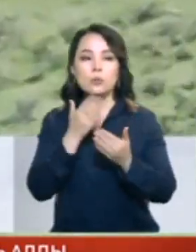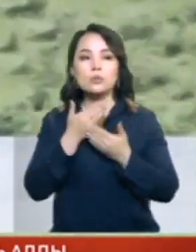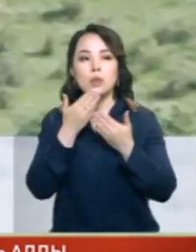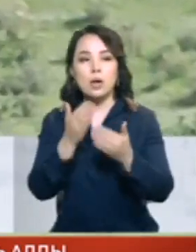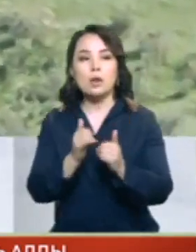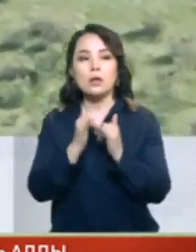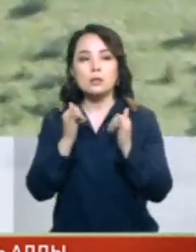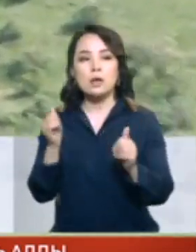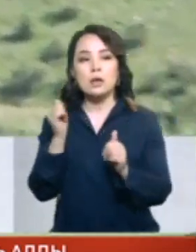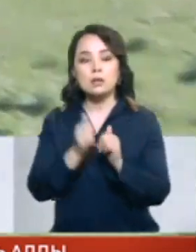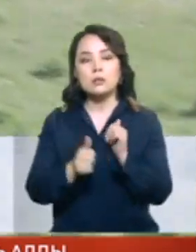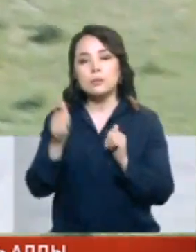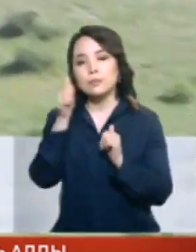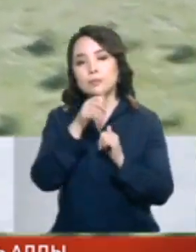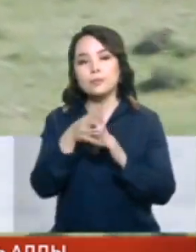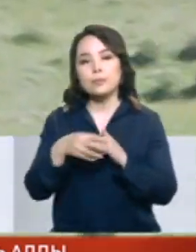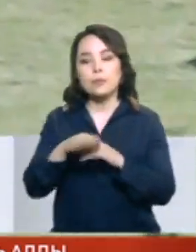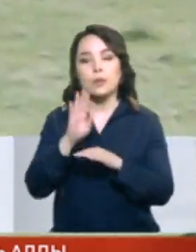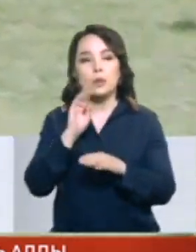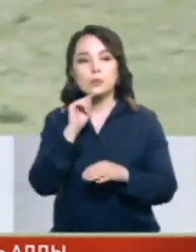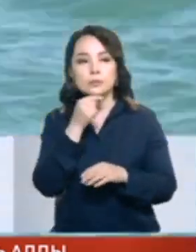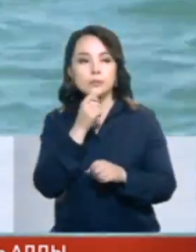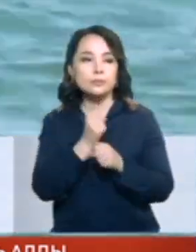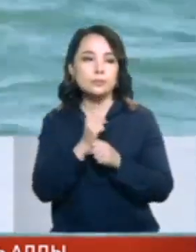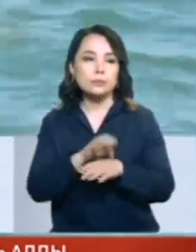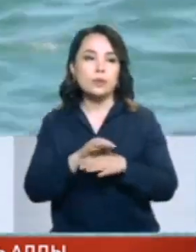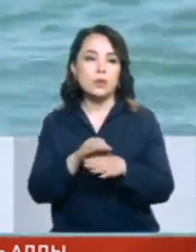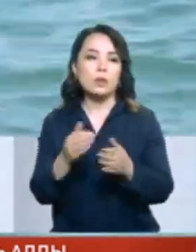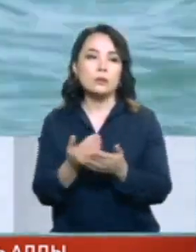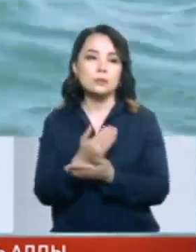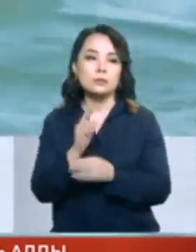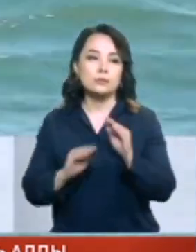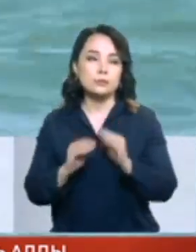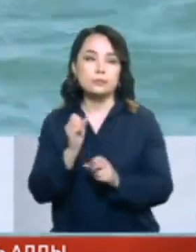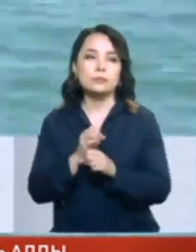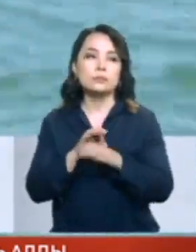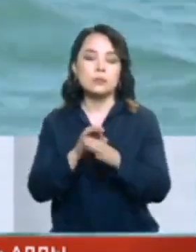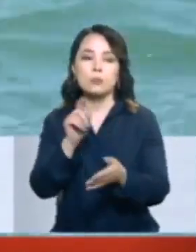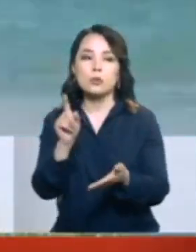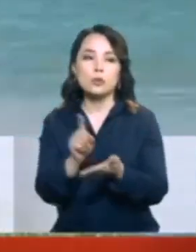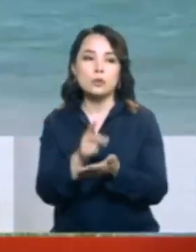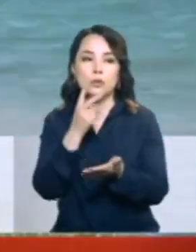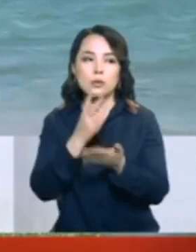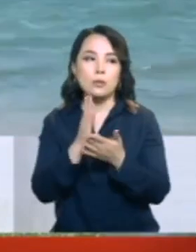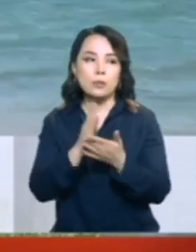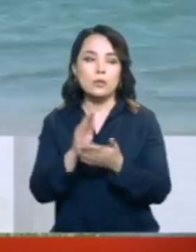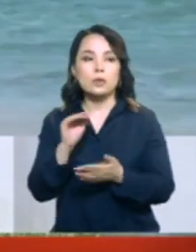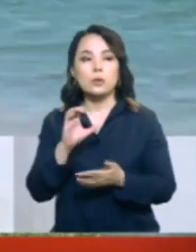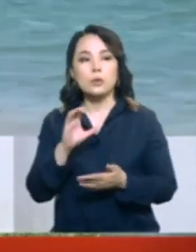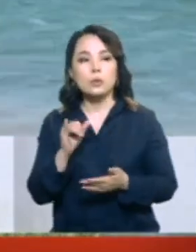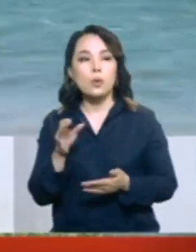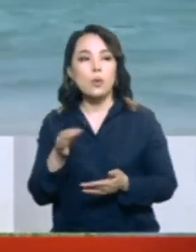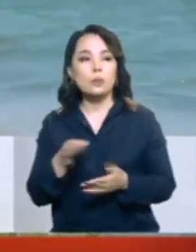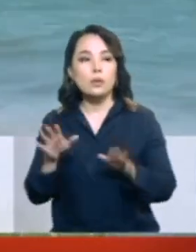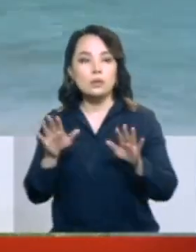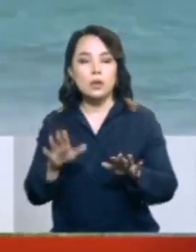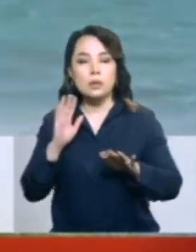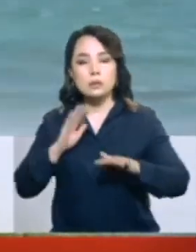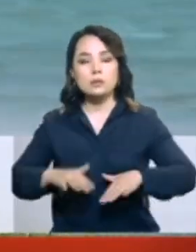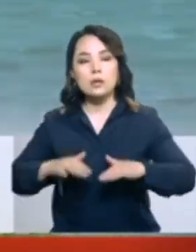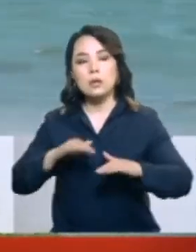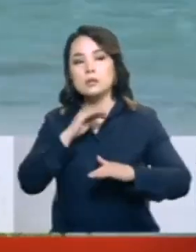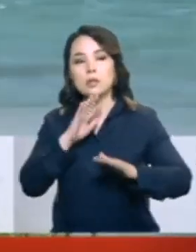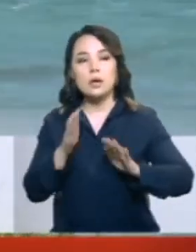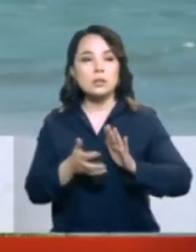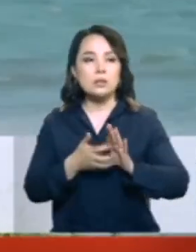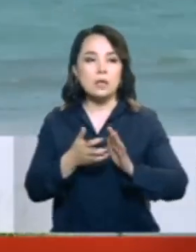жылға артып келеді. Сондықтан өңірде суды үнемдеумен қатар жаңа қорларын игеру міндеті тұр. Жетісу облысында алдағы уақытта су тапшылығының